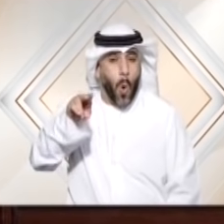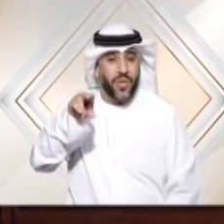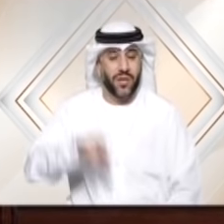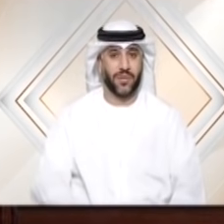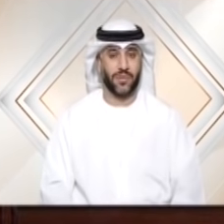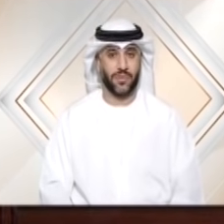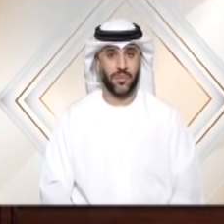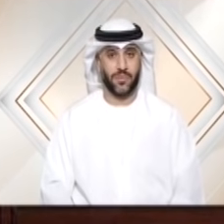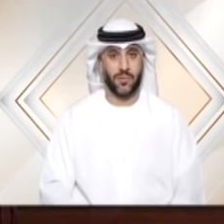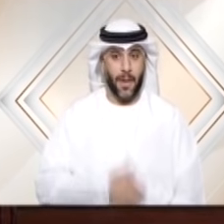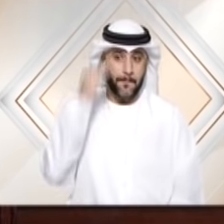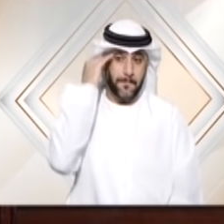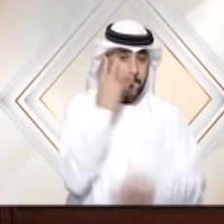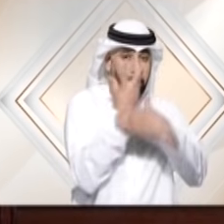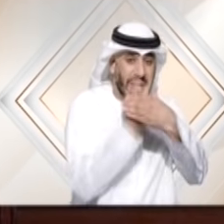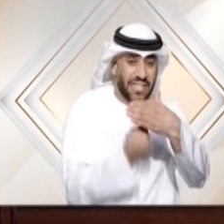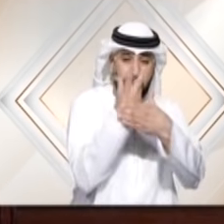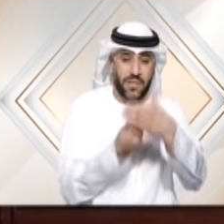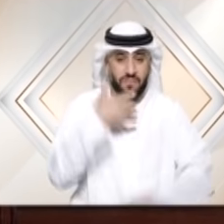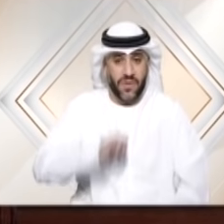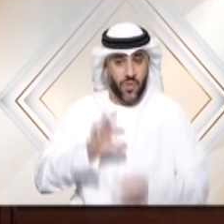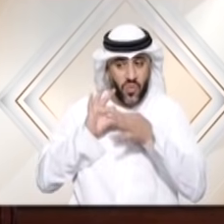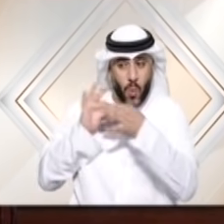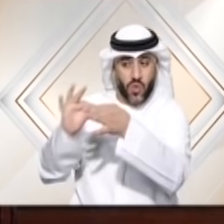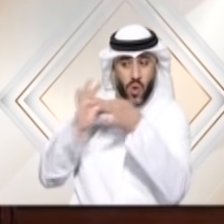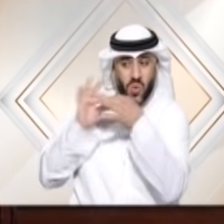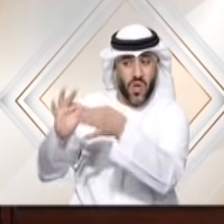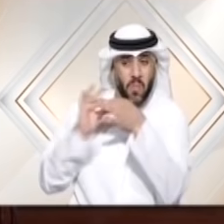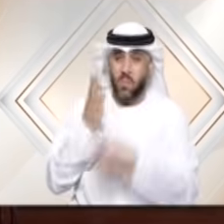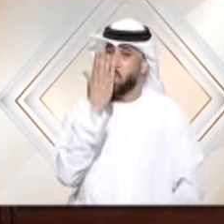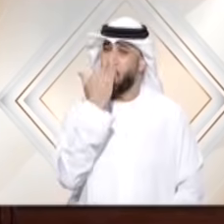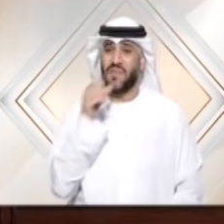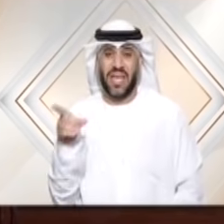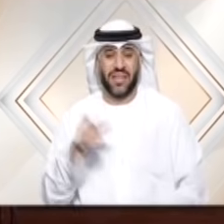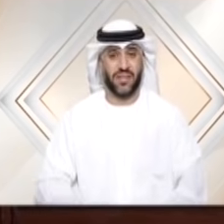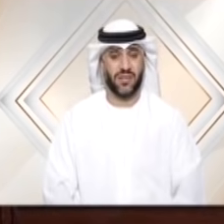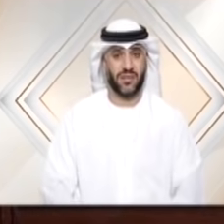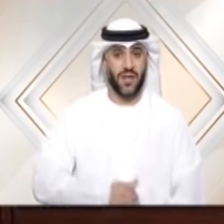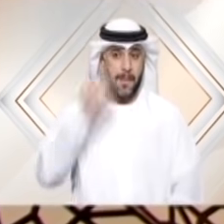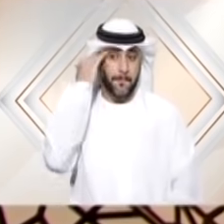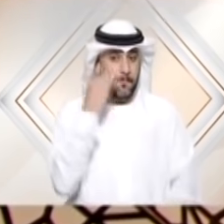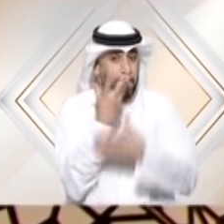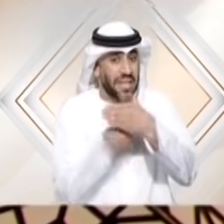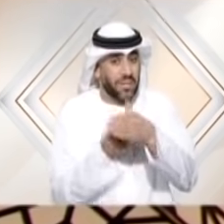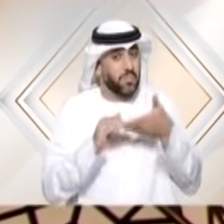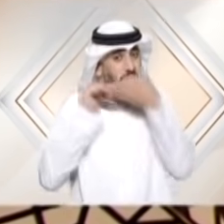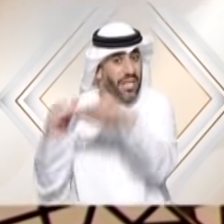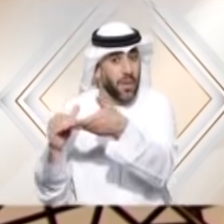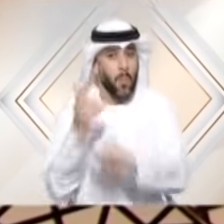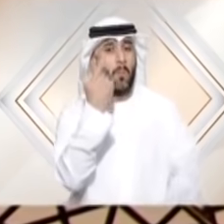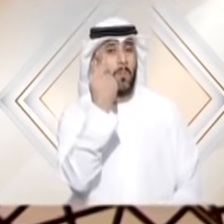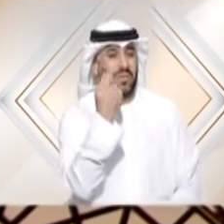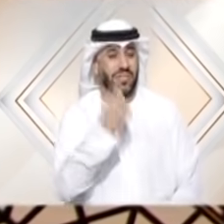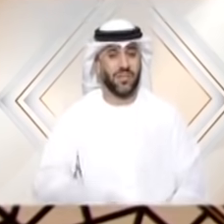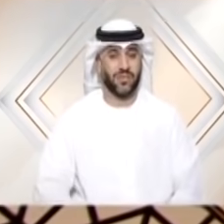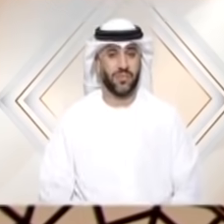بصير هاي بنتك وبتحاول تحكي معاكي وأنت ما بتردي عليها وما بصير العلاقات تكون مادية لأنه بنتك عمرها ما قصرت معاكي.